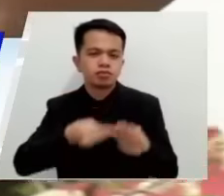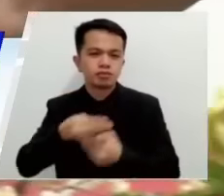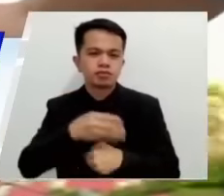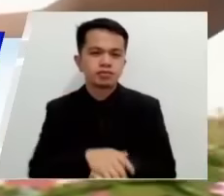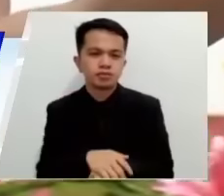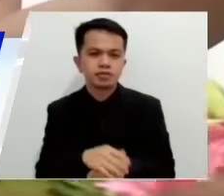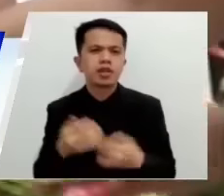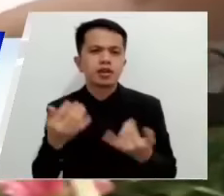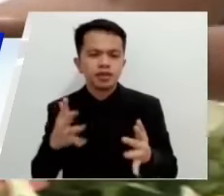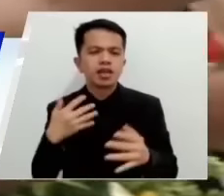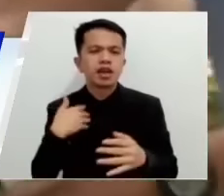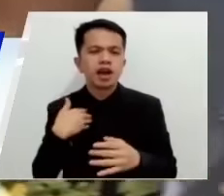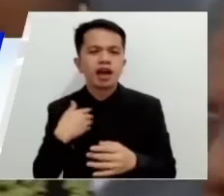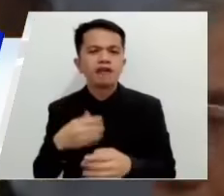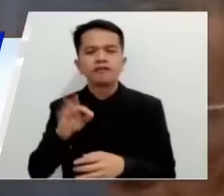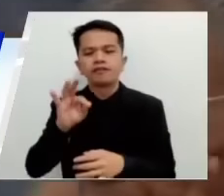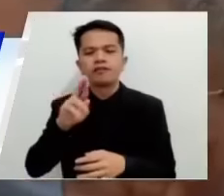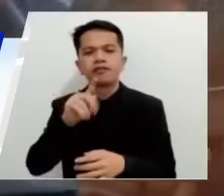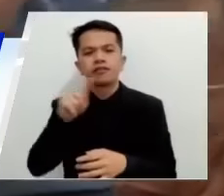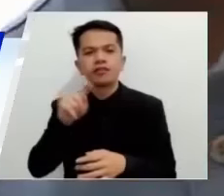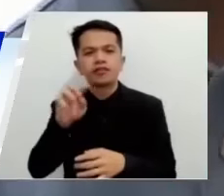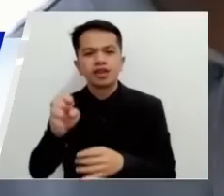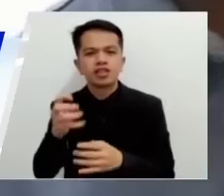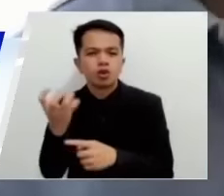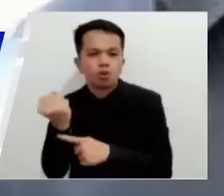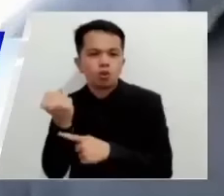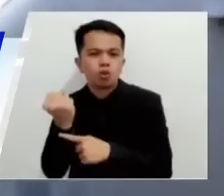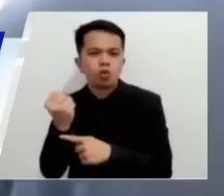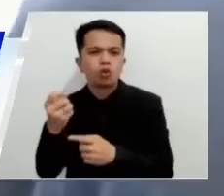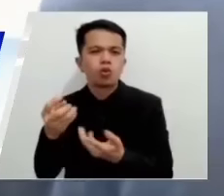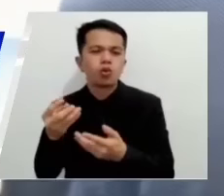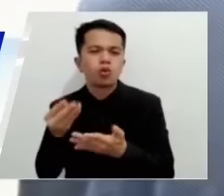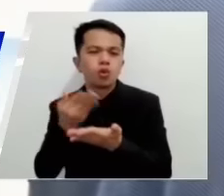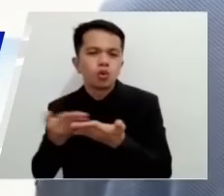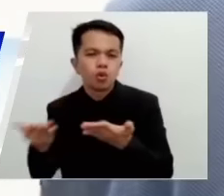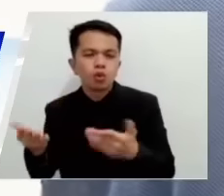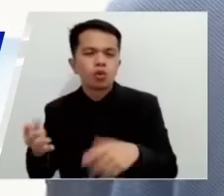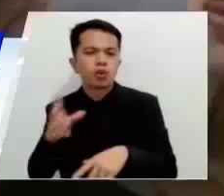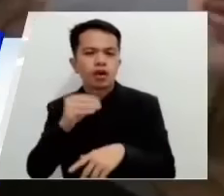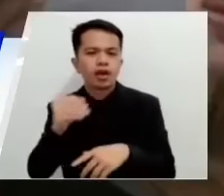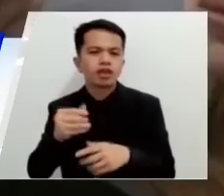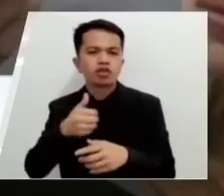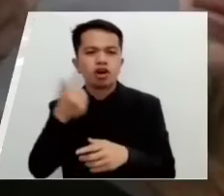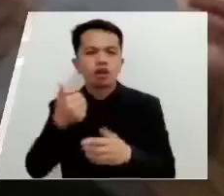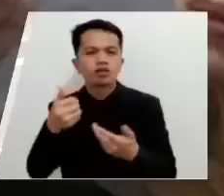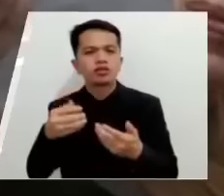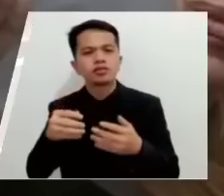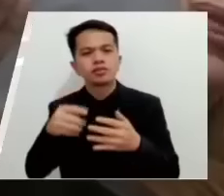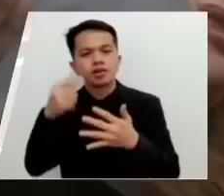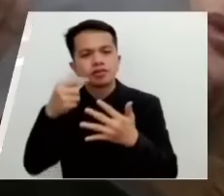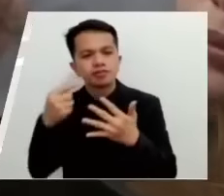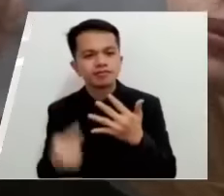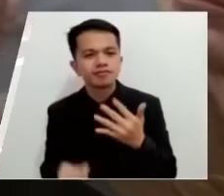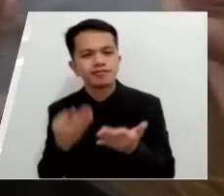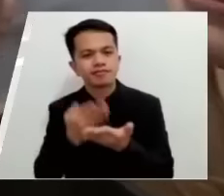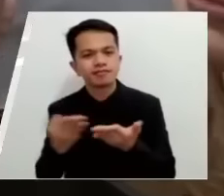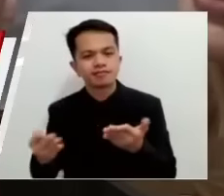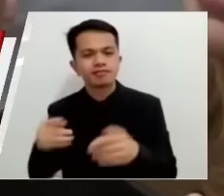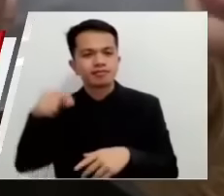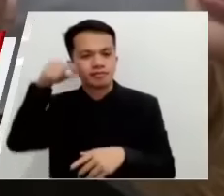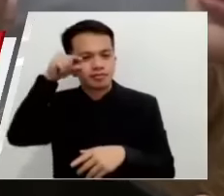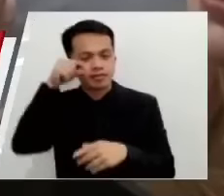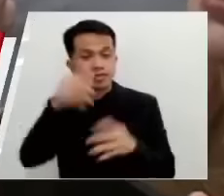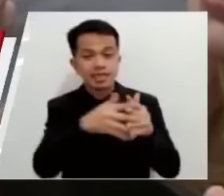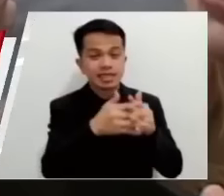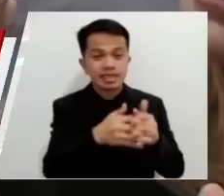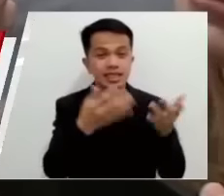ang Pilipinas at Amerika sa mga bank account, properties at iba pang ari-arian ni Kibuloy. Ang kaso sa Amerika at kaso rito, halos